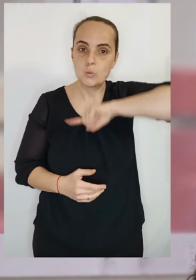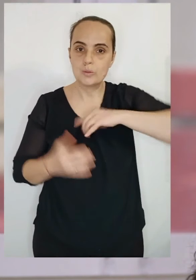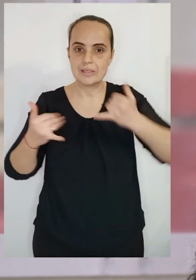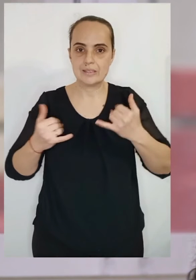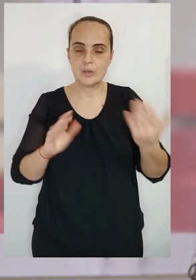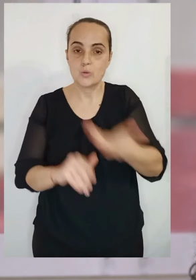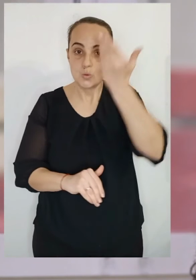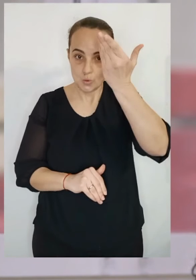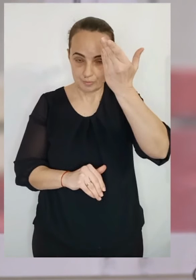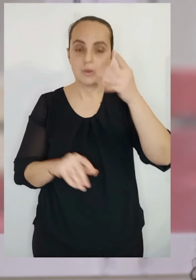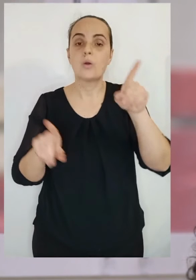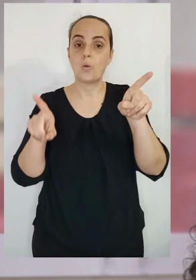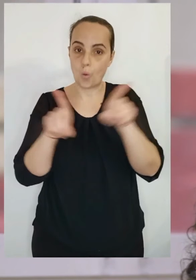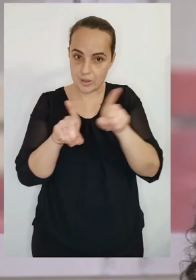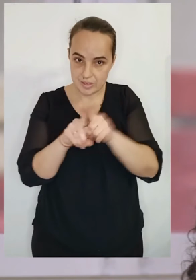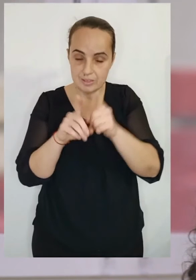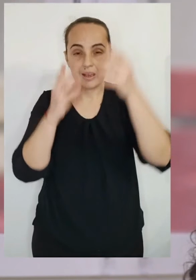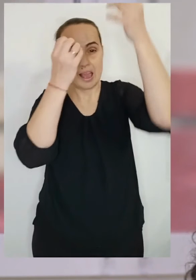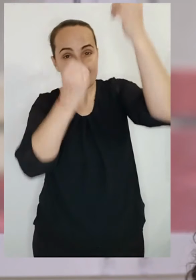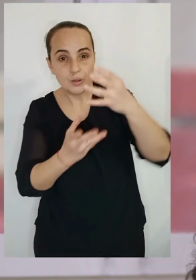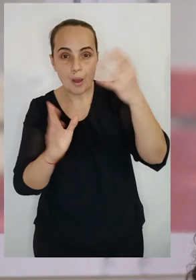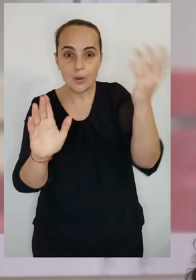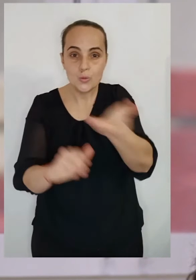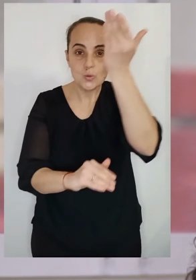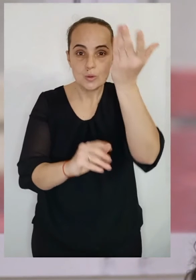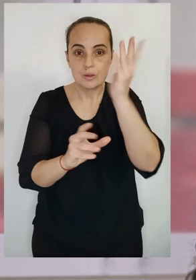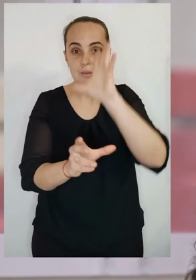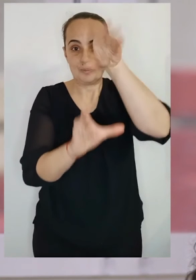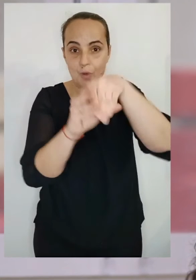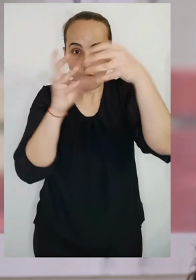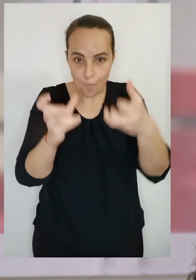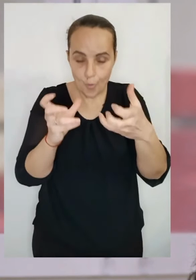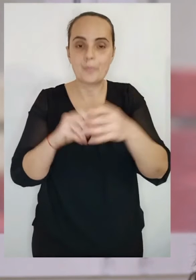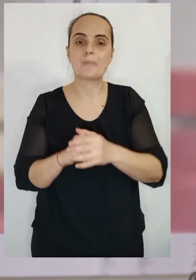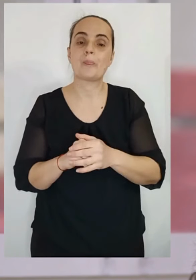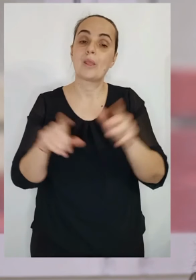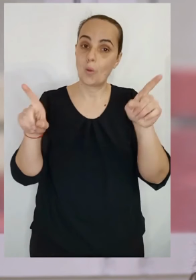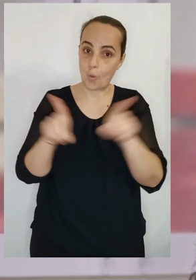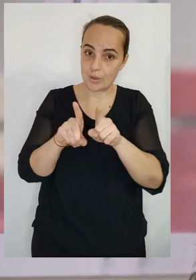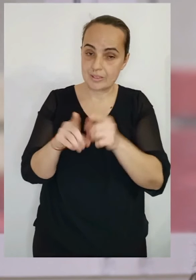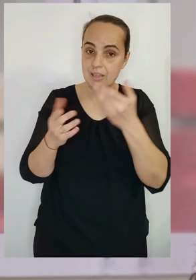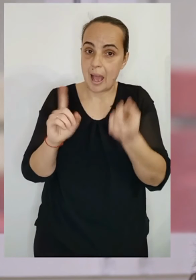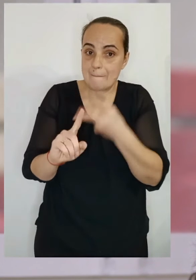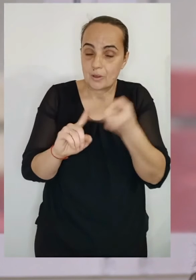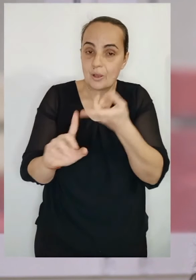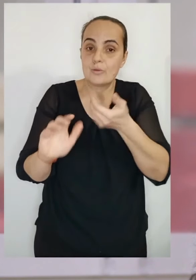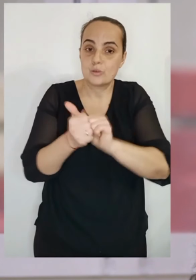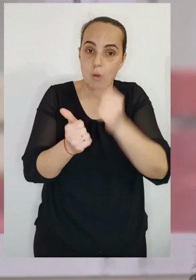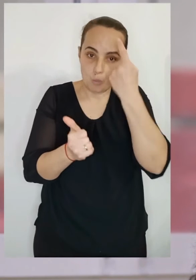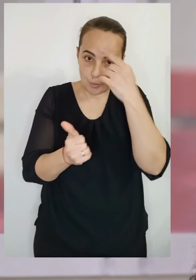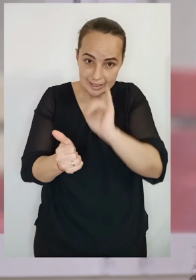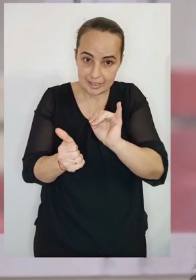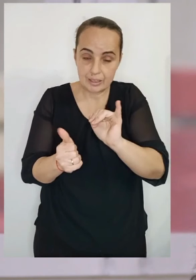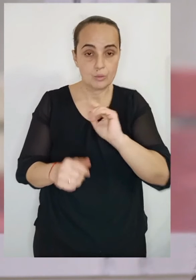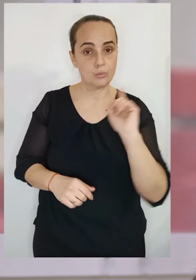l'excellence, on est à la fois dans l'inscription d'événements exceptionnels comme le sont les Jeux Olympiques, mais on veut aussi que cette pratique sportive,